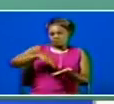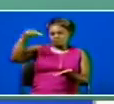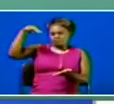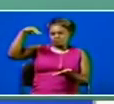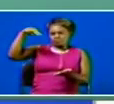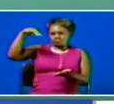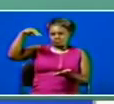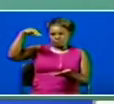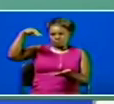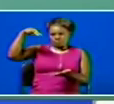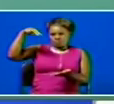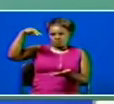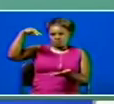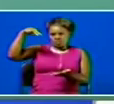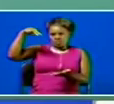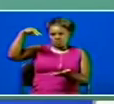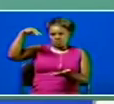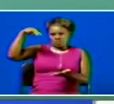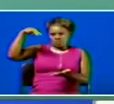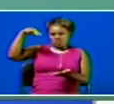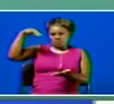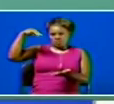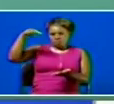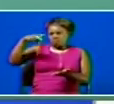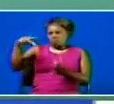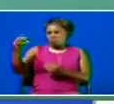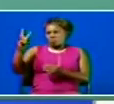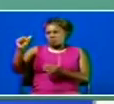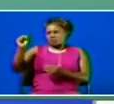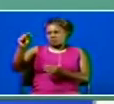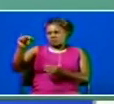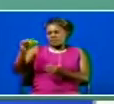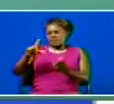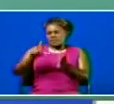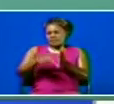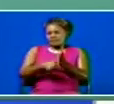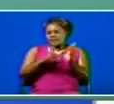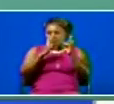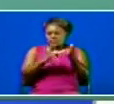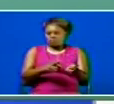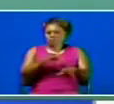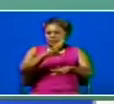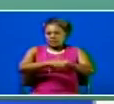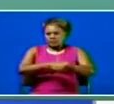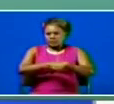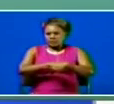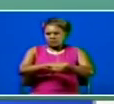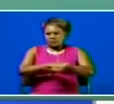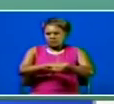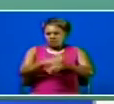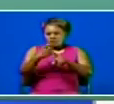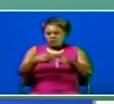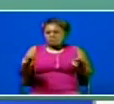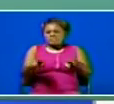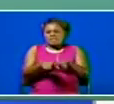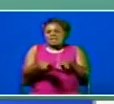up to Uasin Gishu. It was reported here. We followed and we found that he was from the same